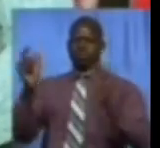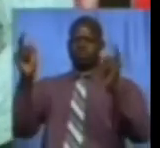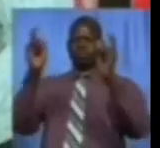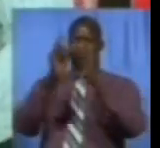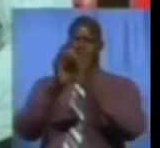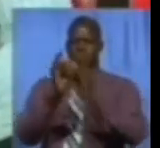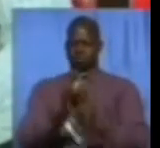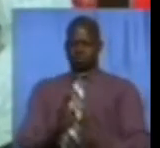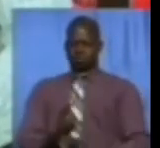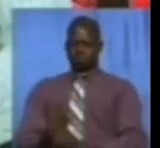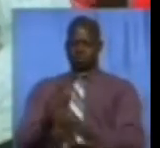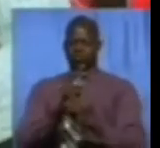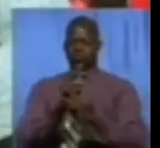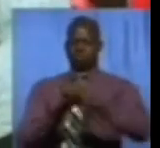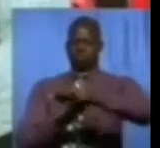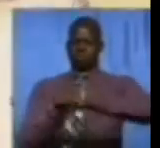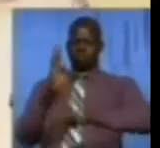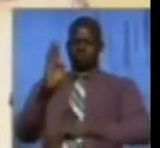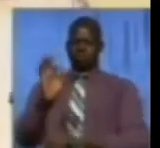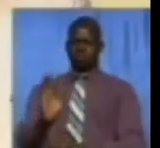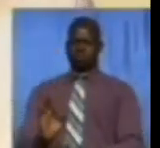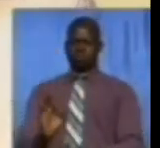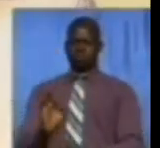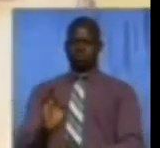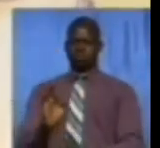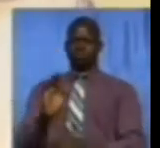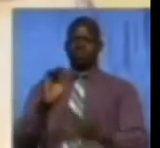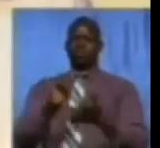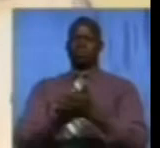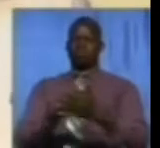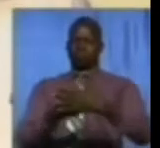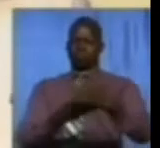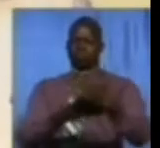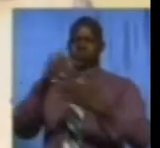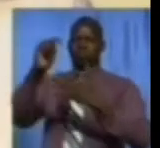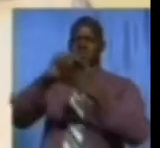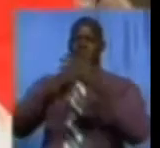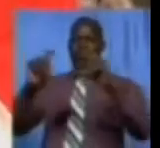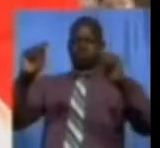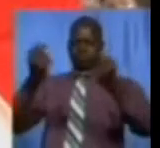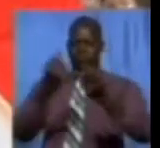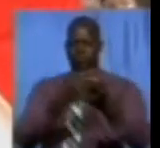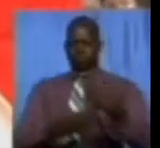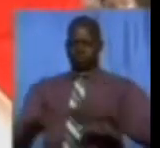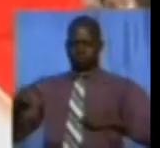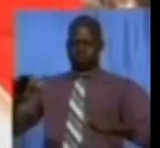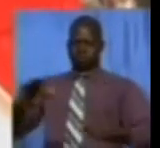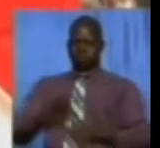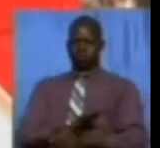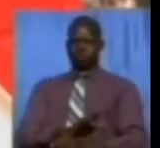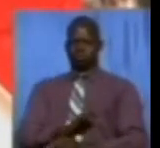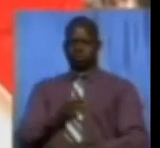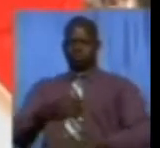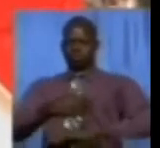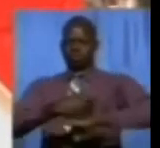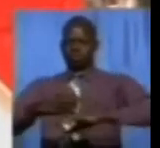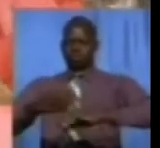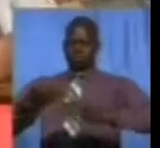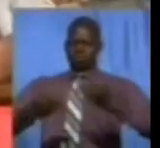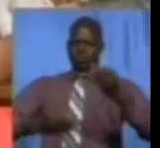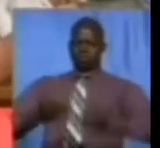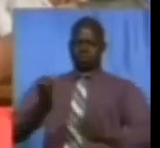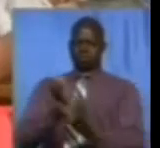réserves protégées au burkina faso cet avant projet de texte viendra combler sans doute un vide juridique qui